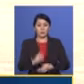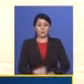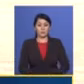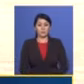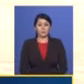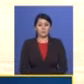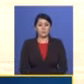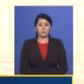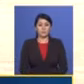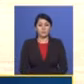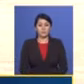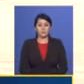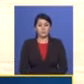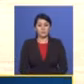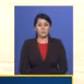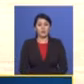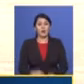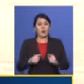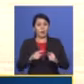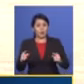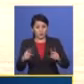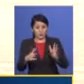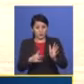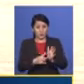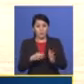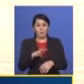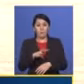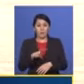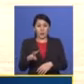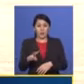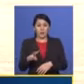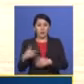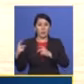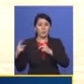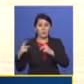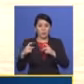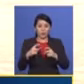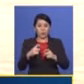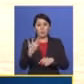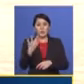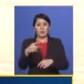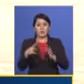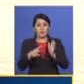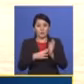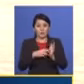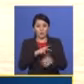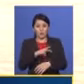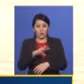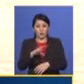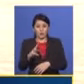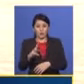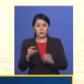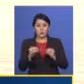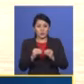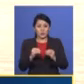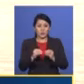порядка 39 миллионов. Ұзындығы 8,5 метрді құрайтын автобустың бағасы шамамен 39 миллион теңге болса, 10,5